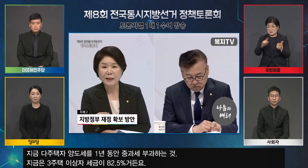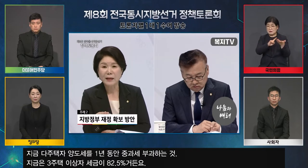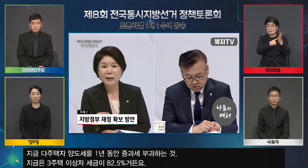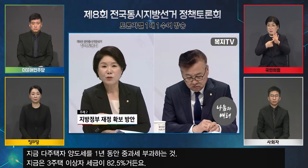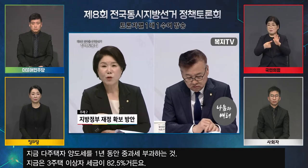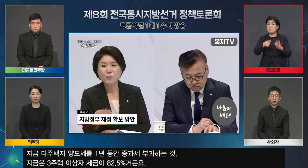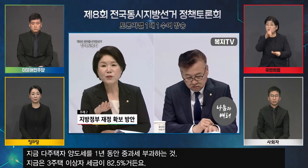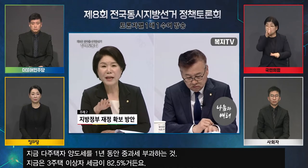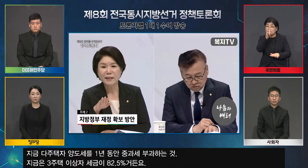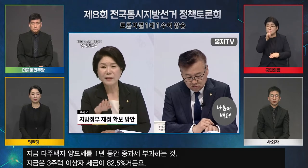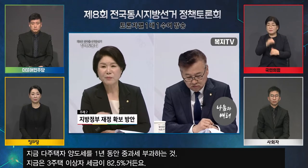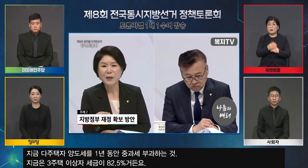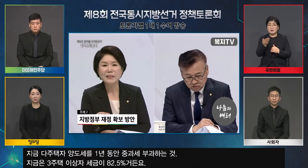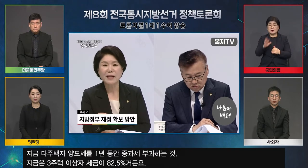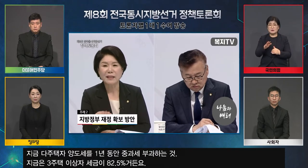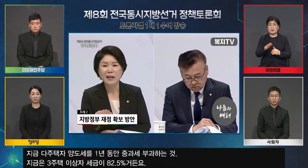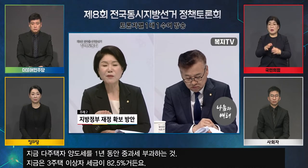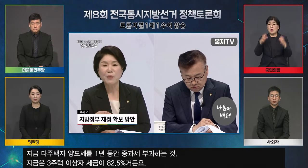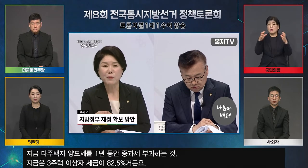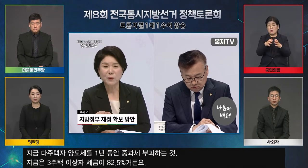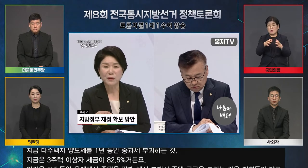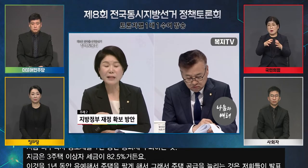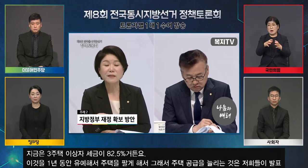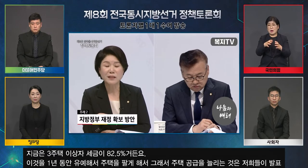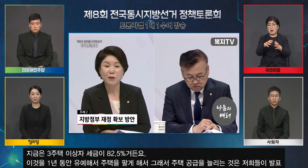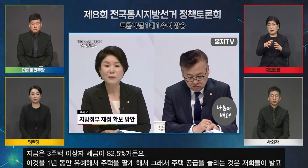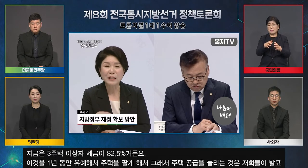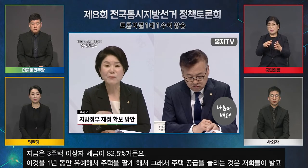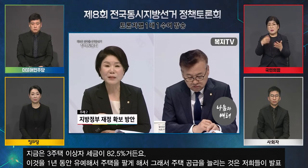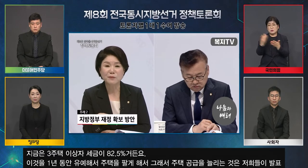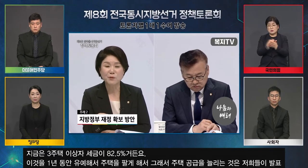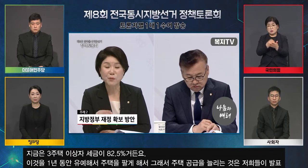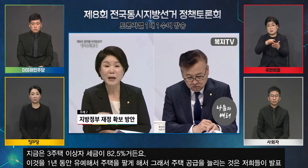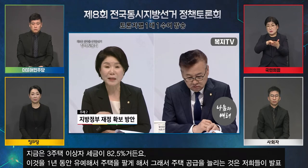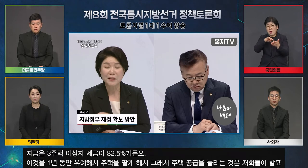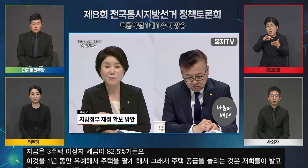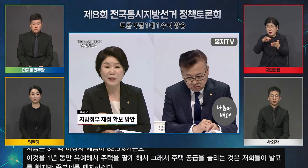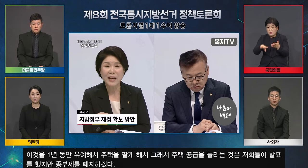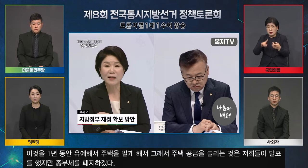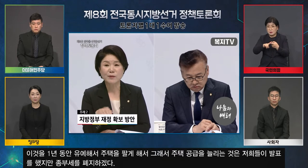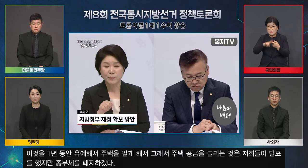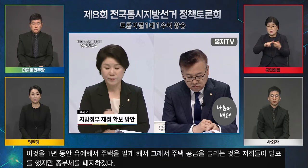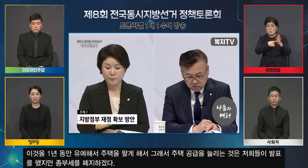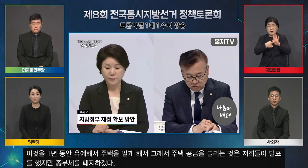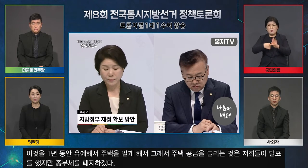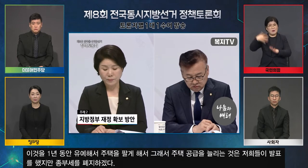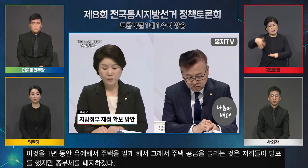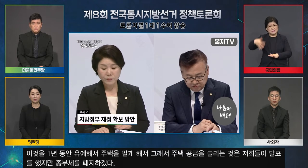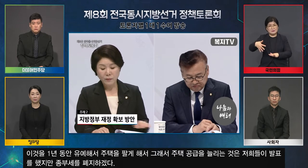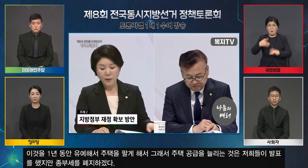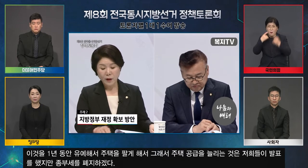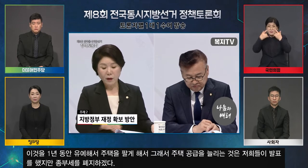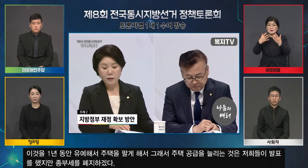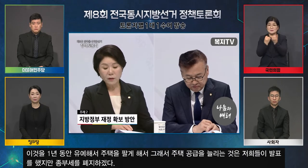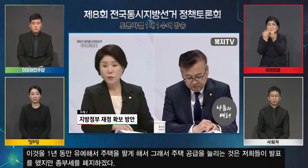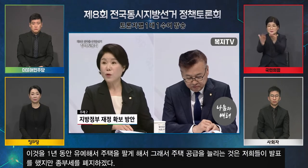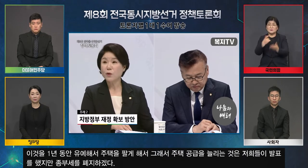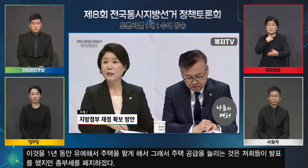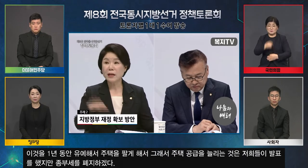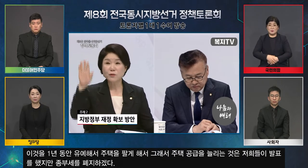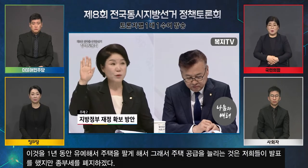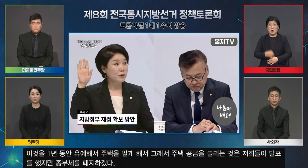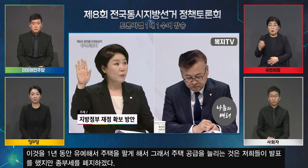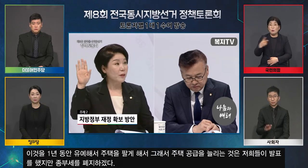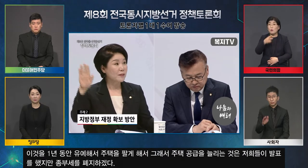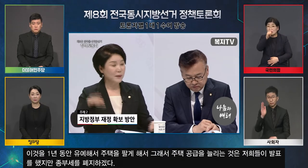했지만 종부세를 폐지하겠다 이런 발표는 한 적이 없다는 말씀을 분명하게 드립니다. 그리고